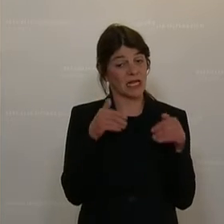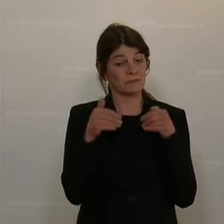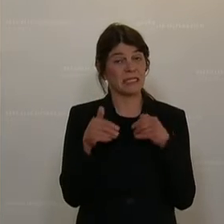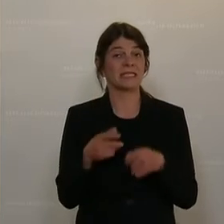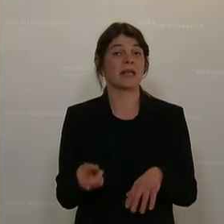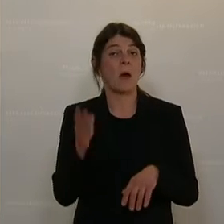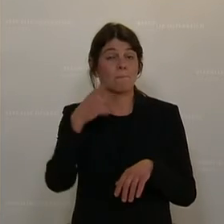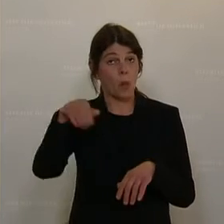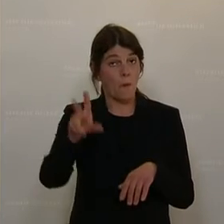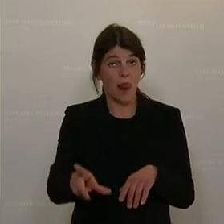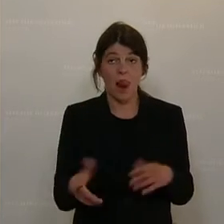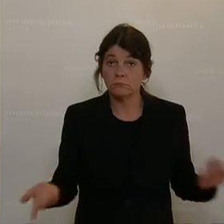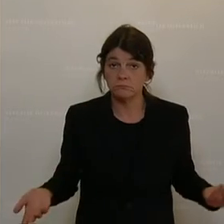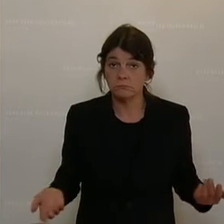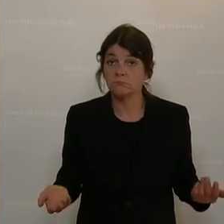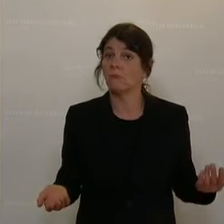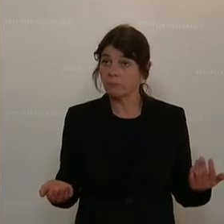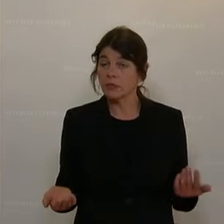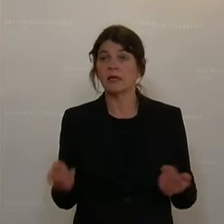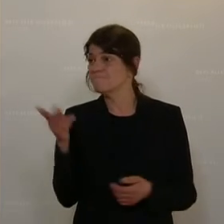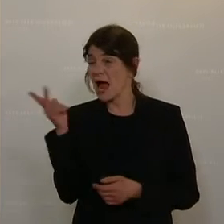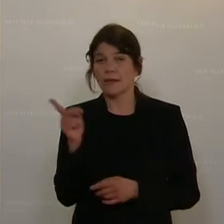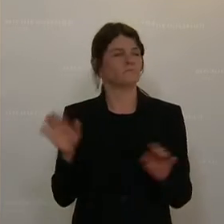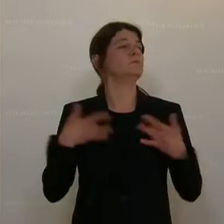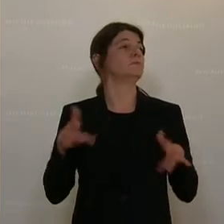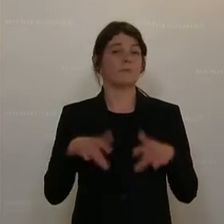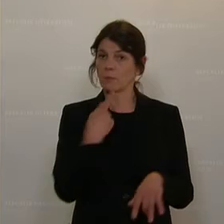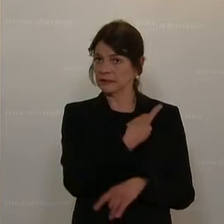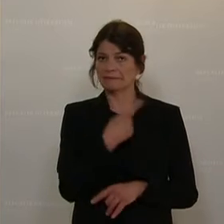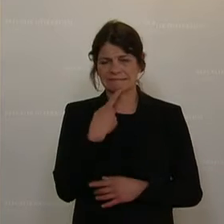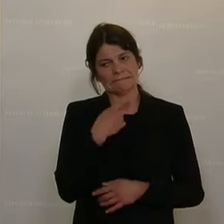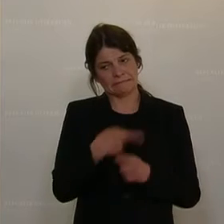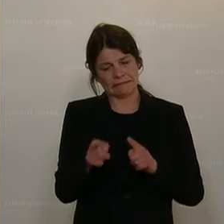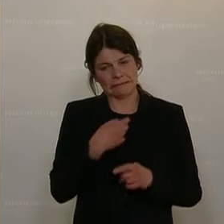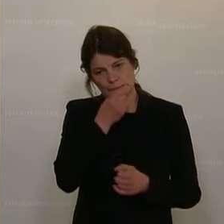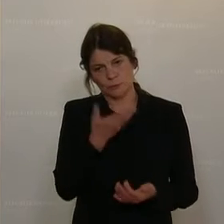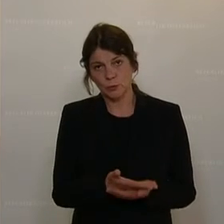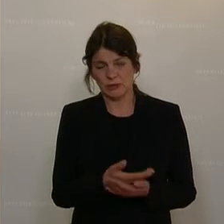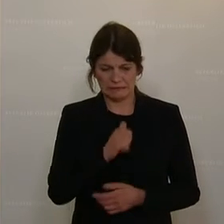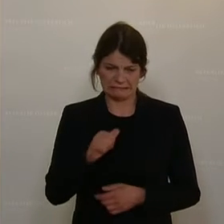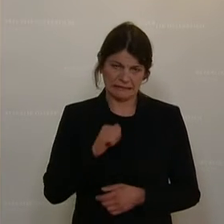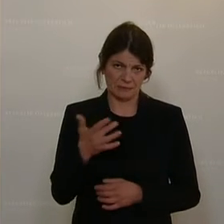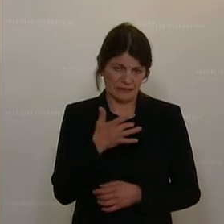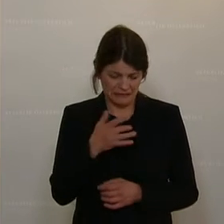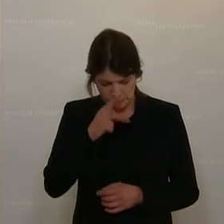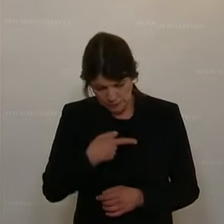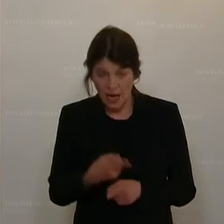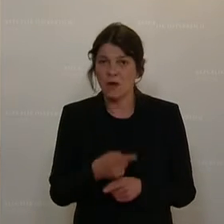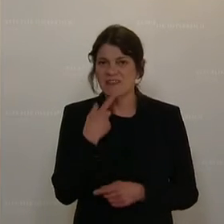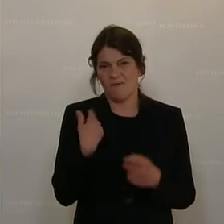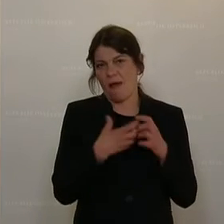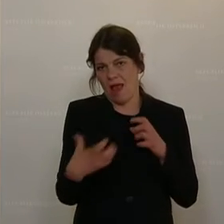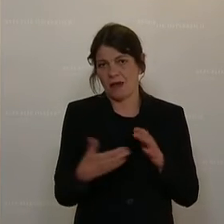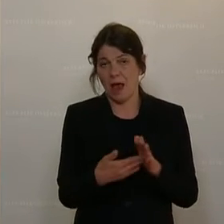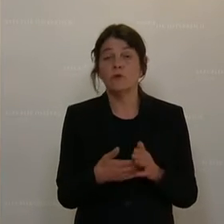Beispiel, haben Sie aber Ihre Fehler eingestanden und waren sehr selbstkritisch, dass es sehr recht lange gedauert hat und das rechne